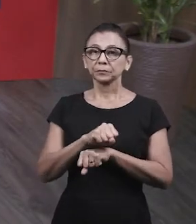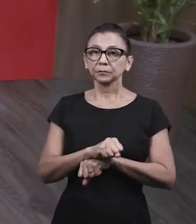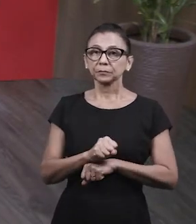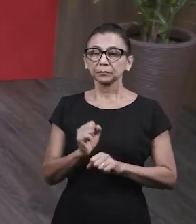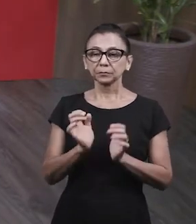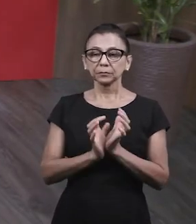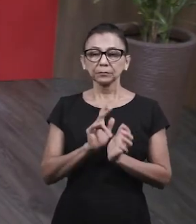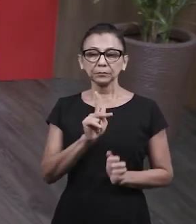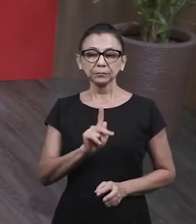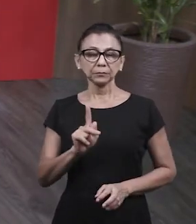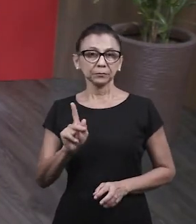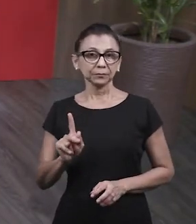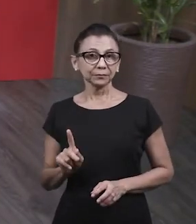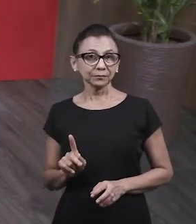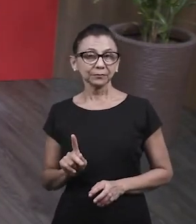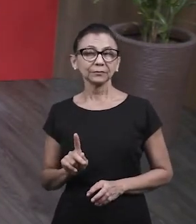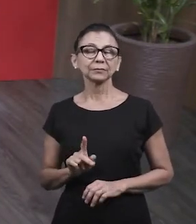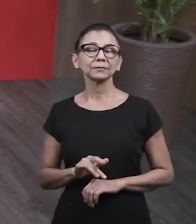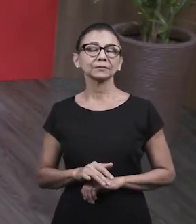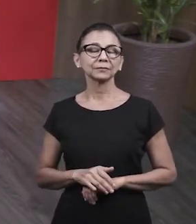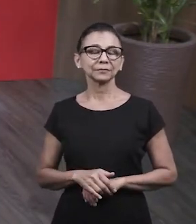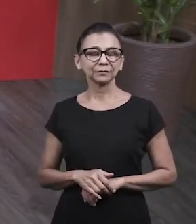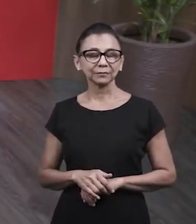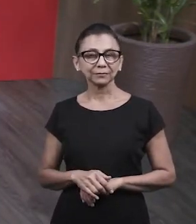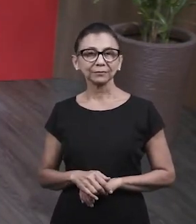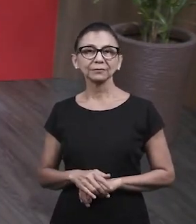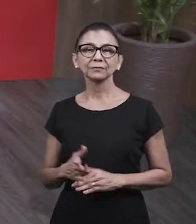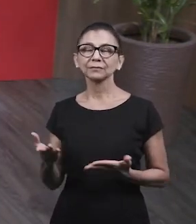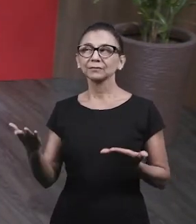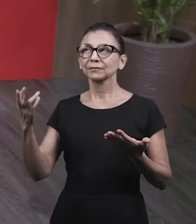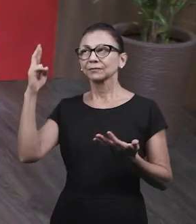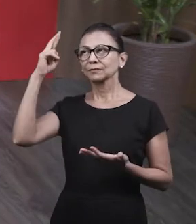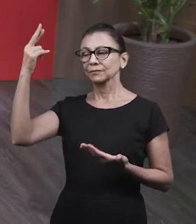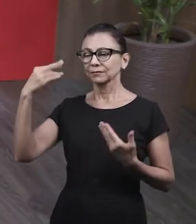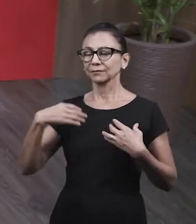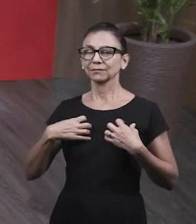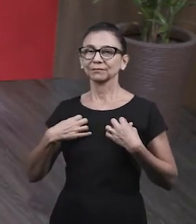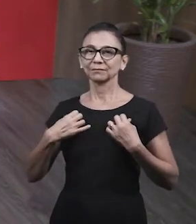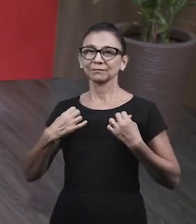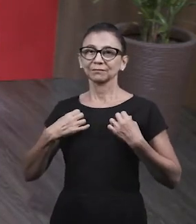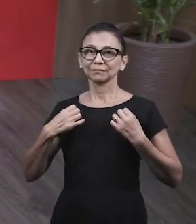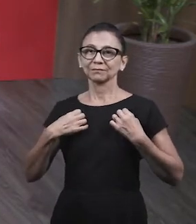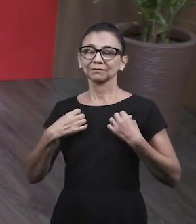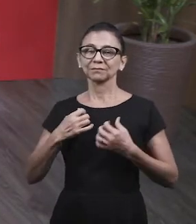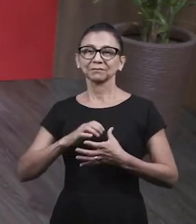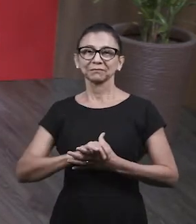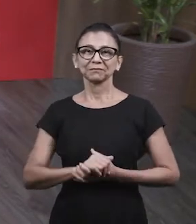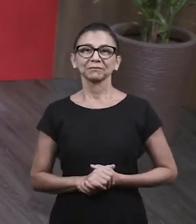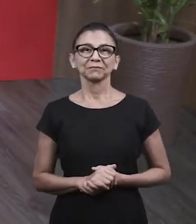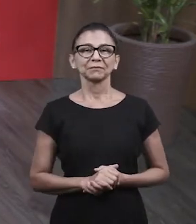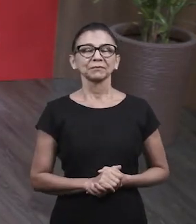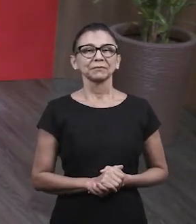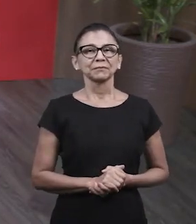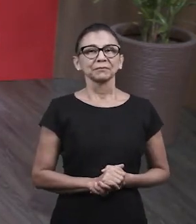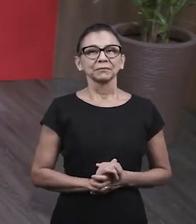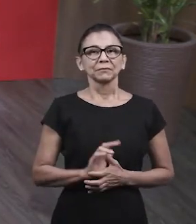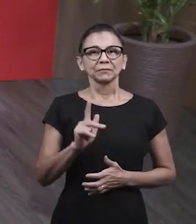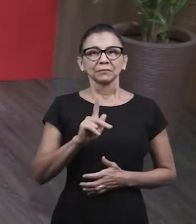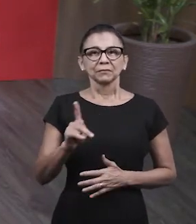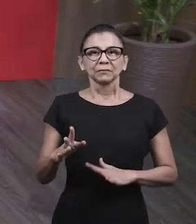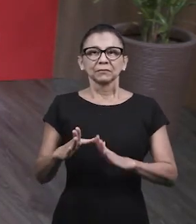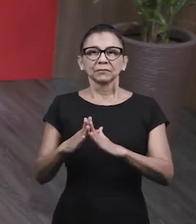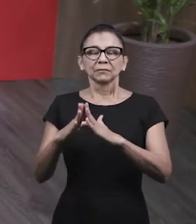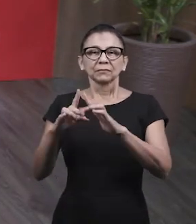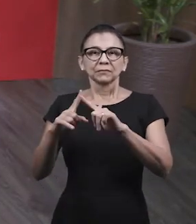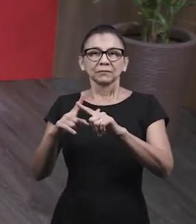séminaire béni pour les professeurs. Et nous sommes en train de dire, nous voici. Les professeurs de